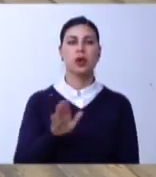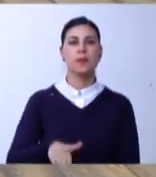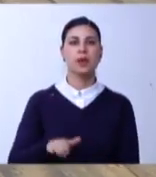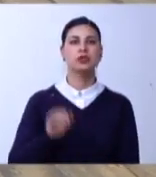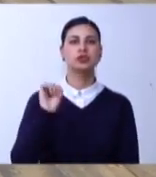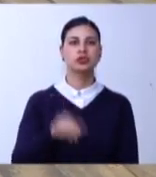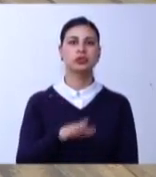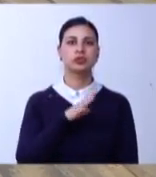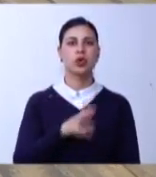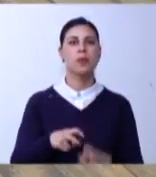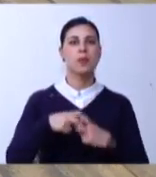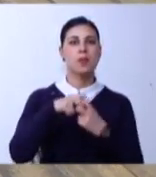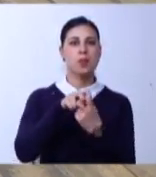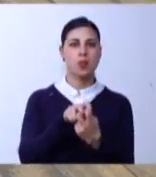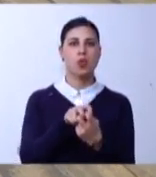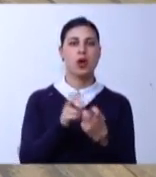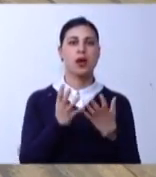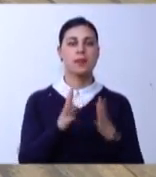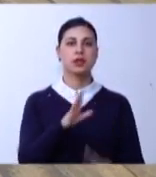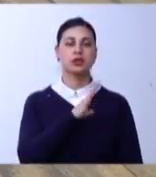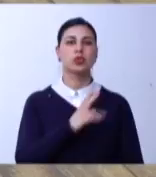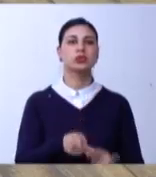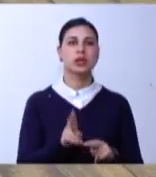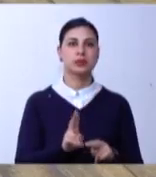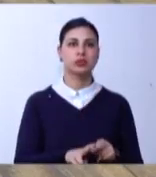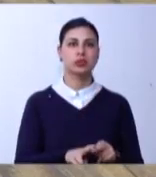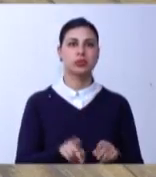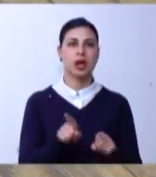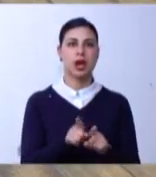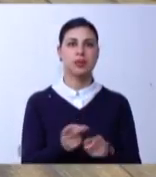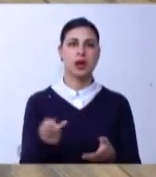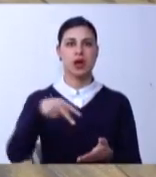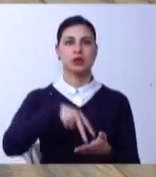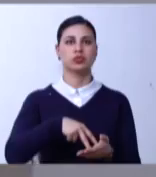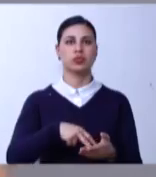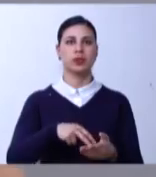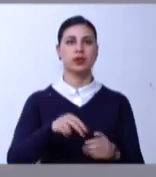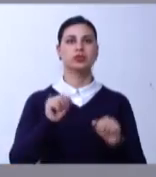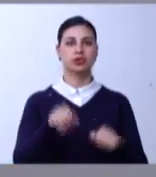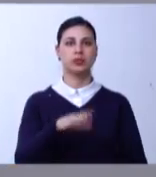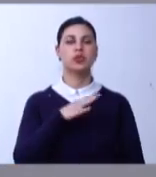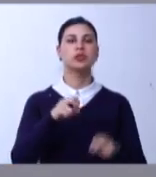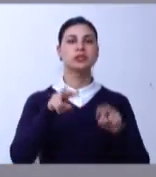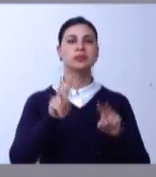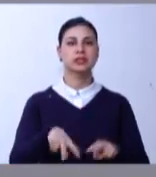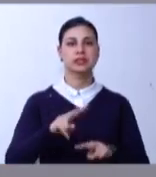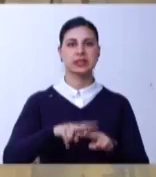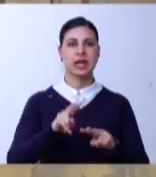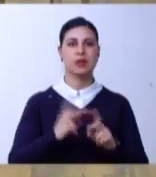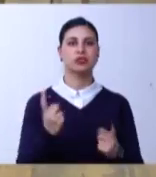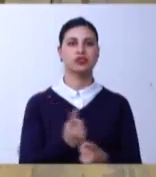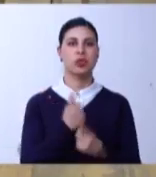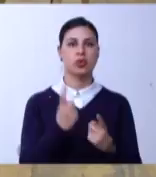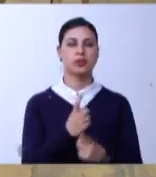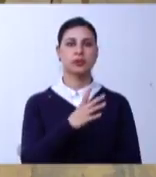ფეხში შესაძლოა მოხრა 90 გრადუსზე მეტი ქონდეთ, ამიტომ აი ესეთი ტიპის სავარძელი შეგიძლიათ გამოიყენოთ, სკამი ჩვეულებრივად,